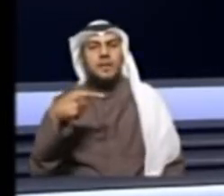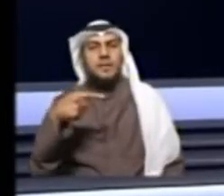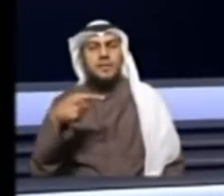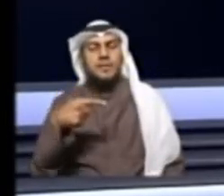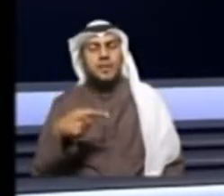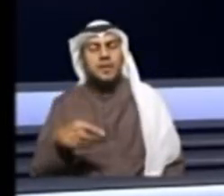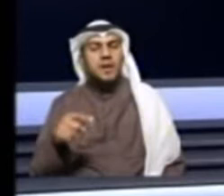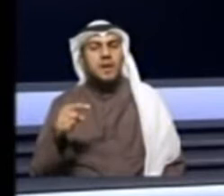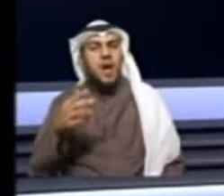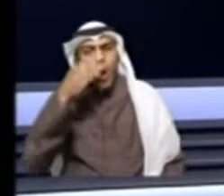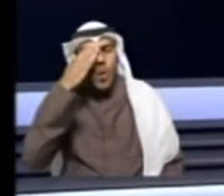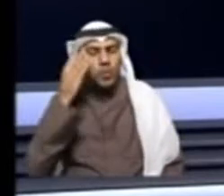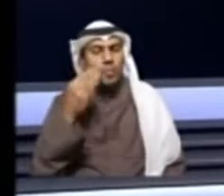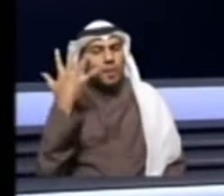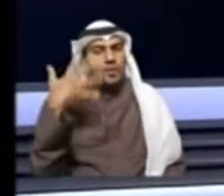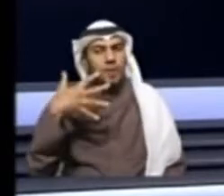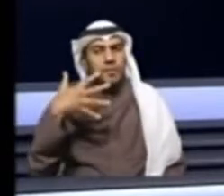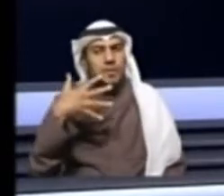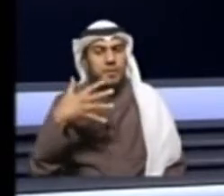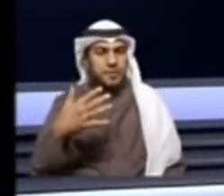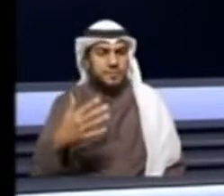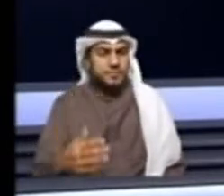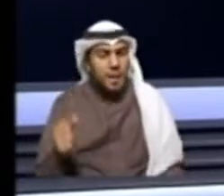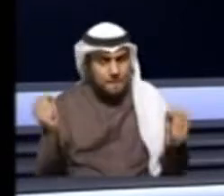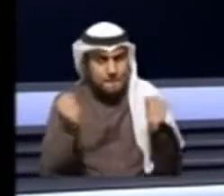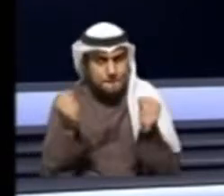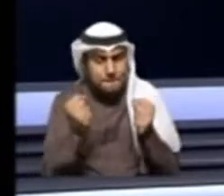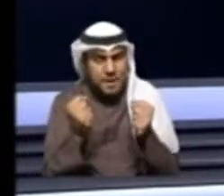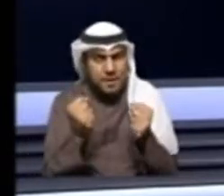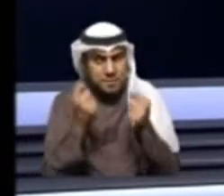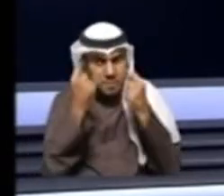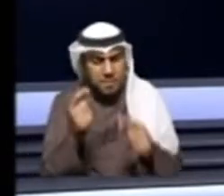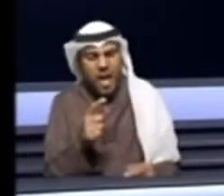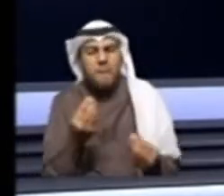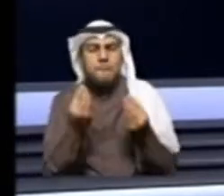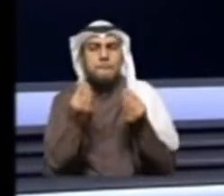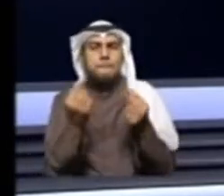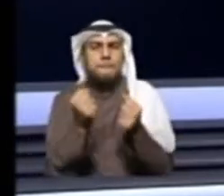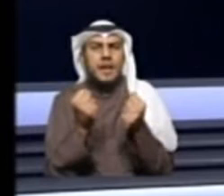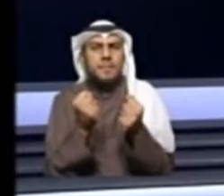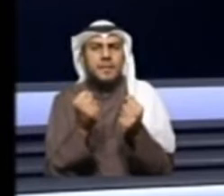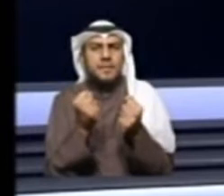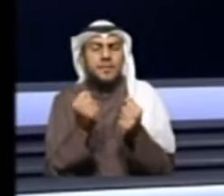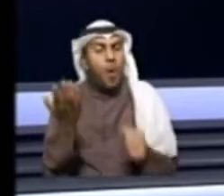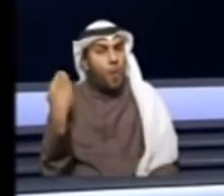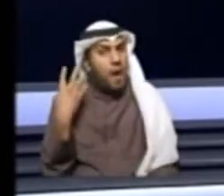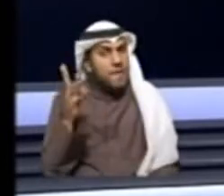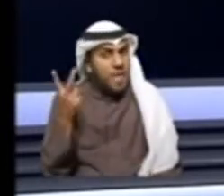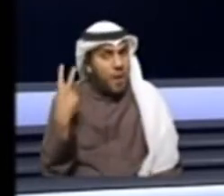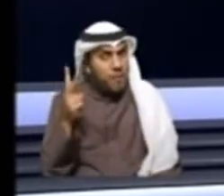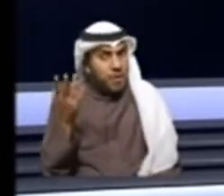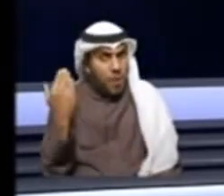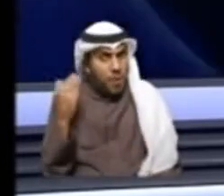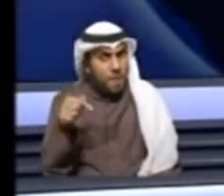نسبية تصل إلى 55، وهذا يجعل كذلك البرد ما نحس بالبرودة الشديدة مثل الأيام اللي كانت مربعانية وفترة